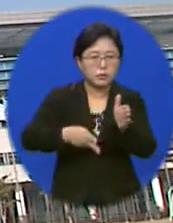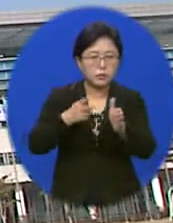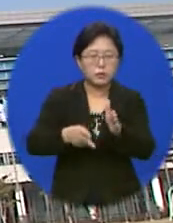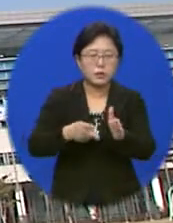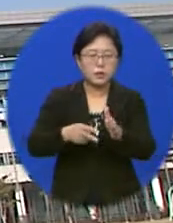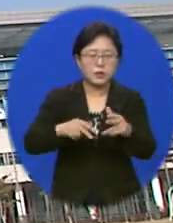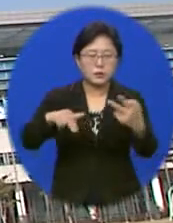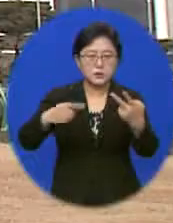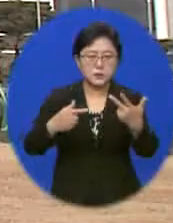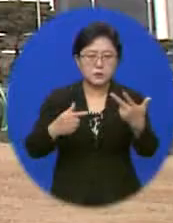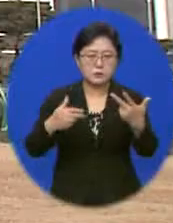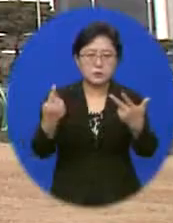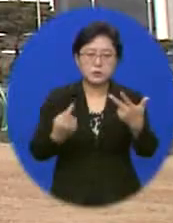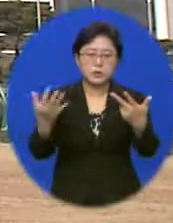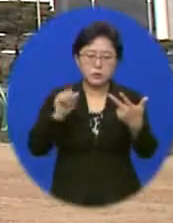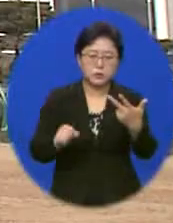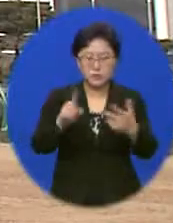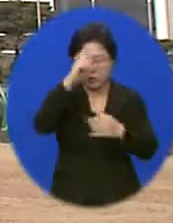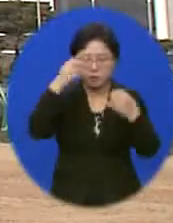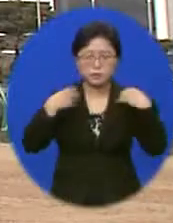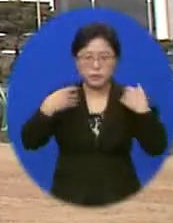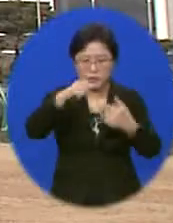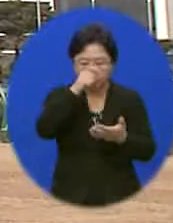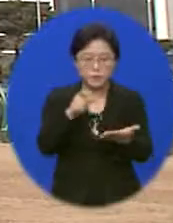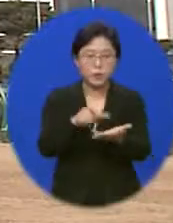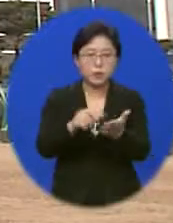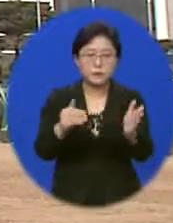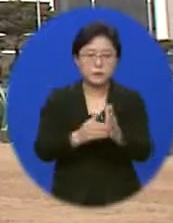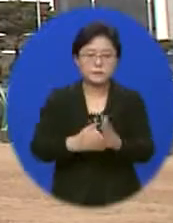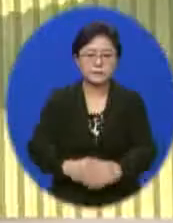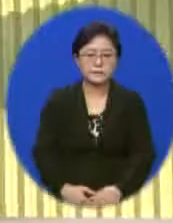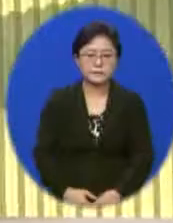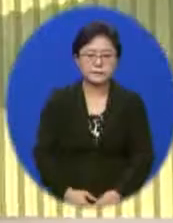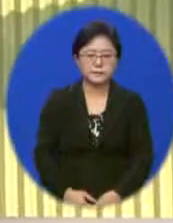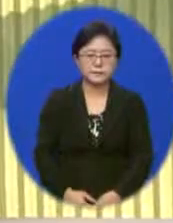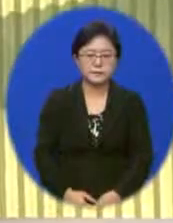모두 7조 1천억여 원이 정부 예산안에 반영됐습니다.